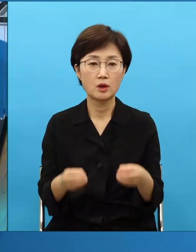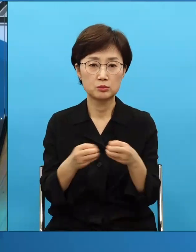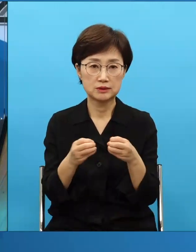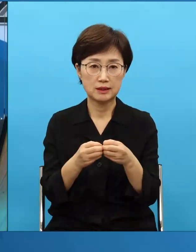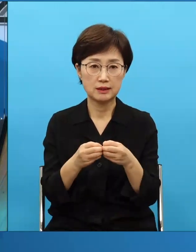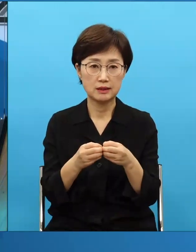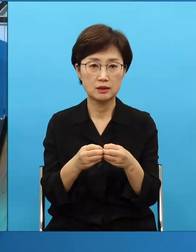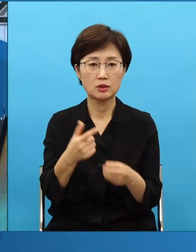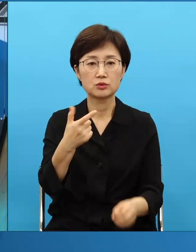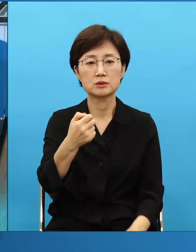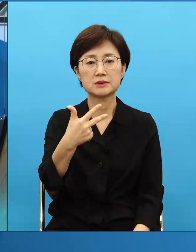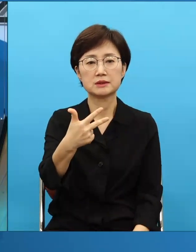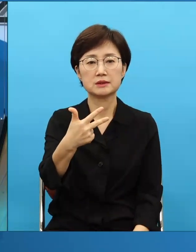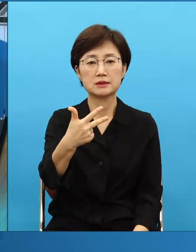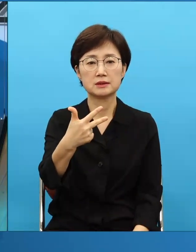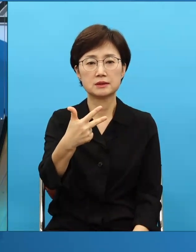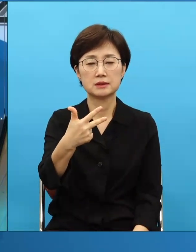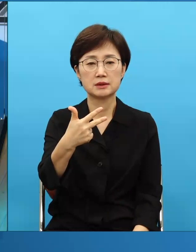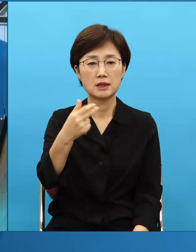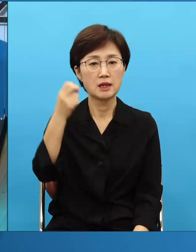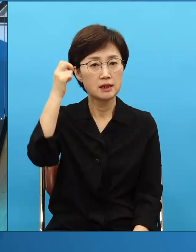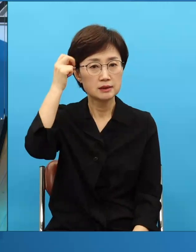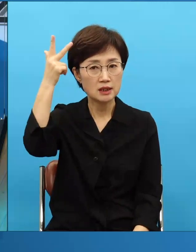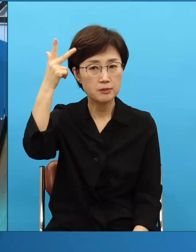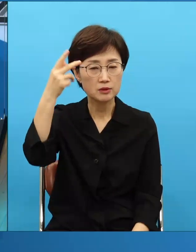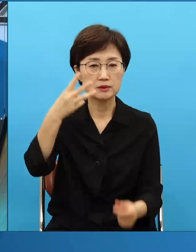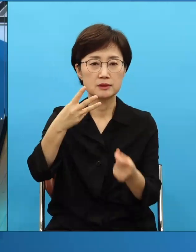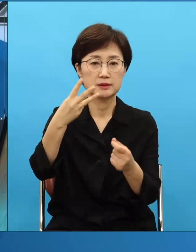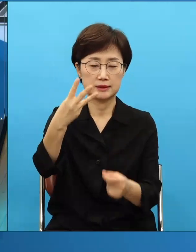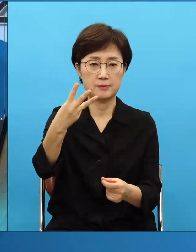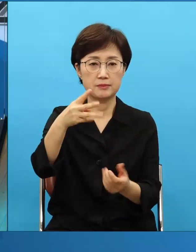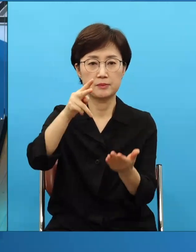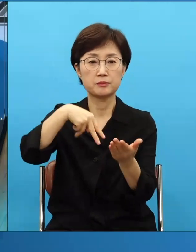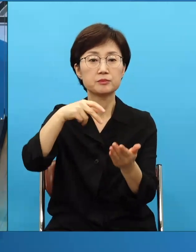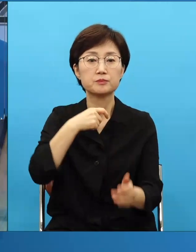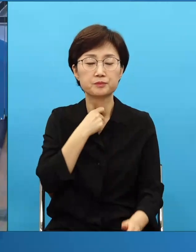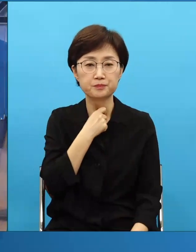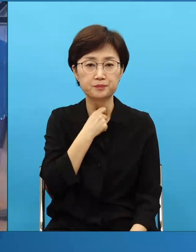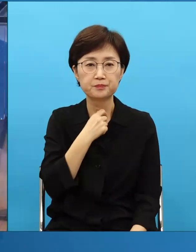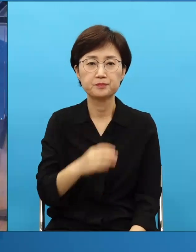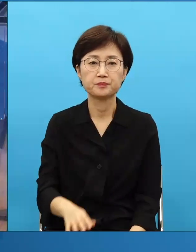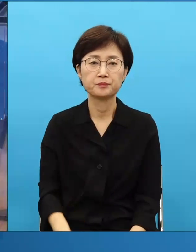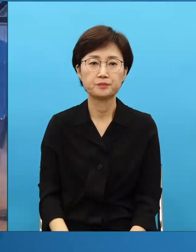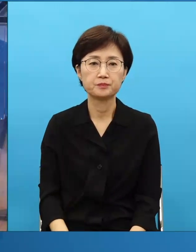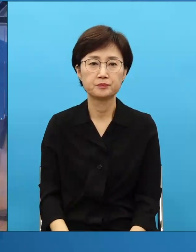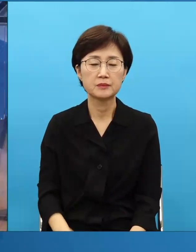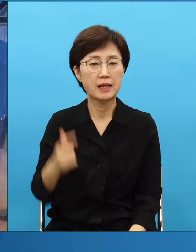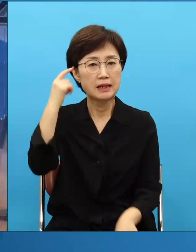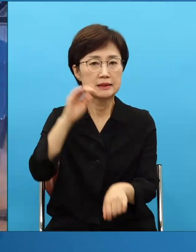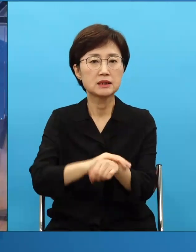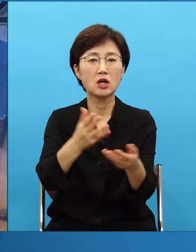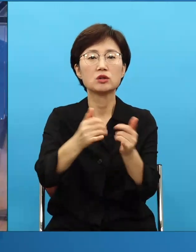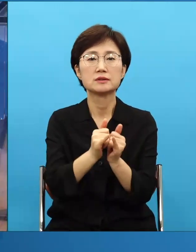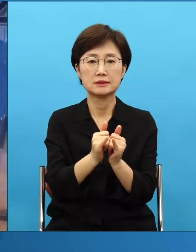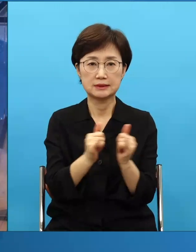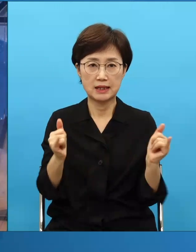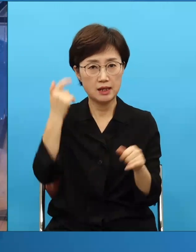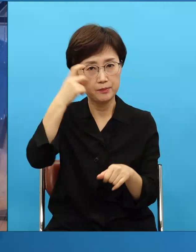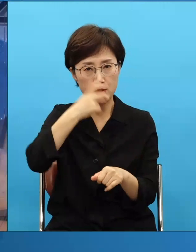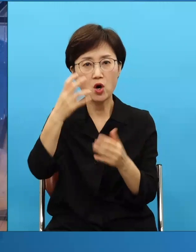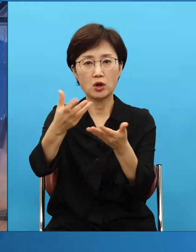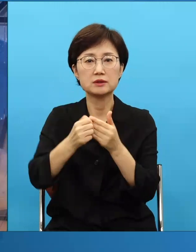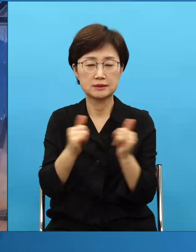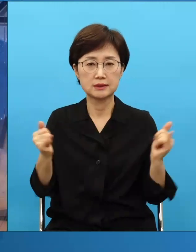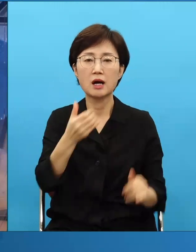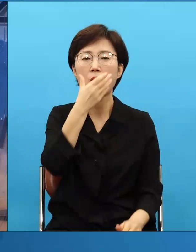교동문 67번 잠언 3장입니다. Responsive reading number 67, Proverbs chapter 3. 지혜를 얻는 자와